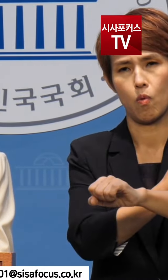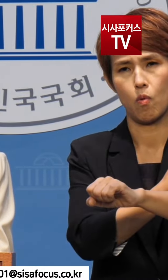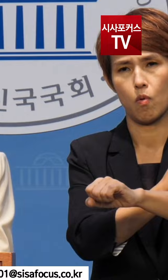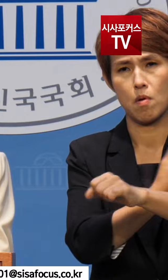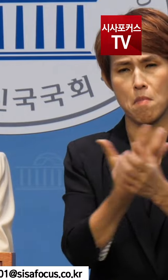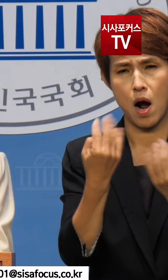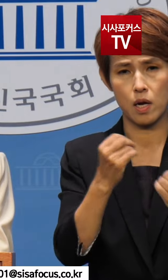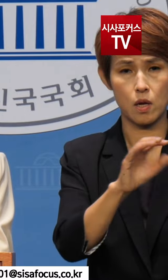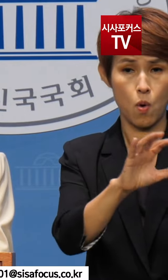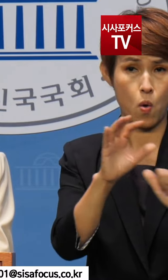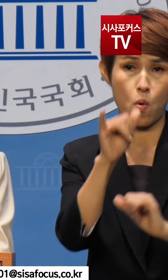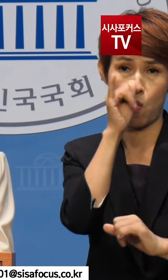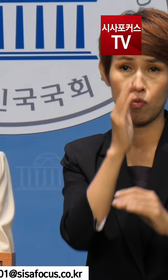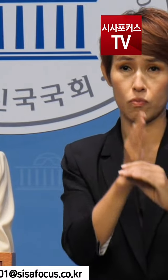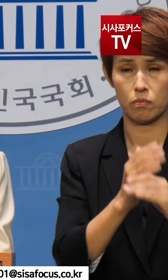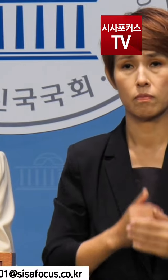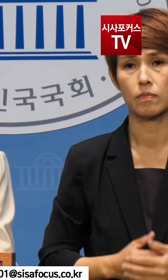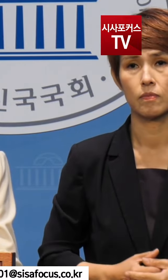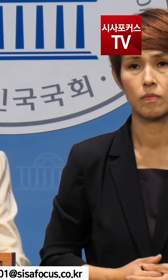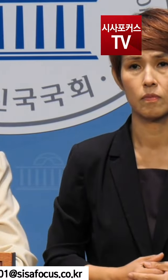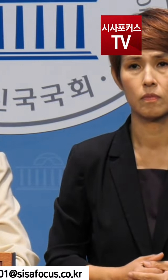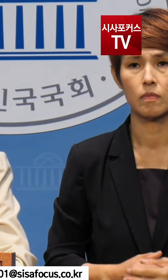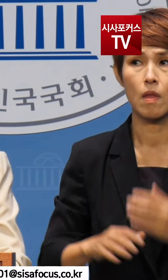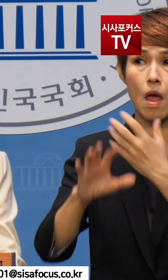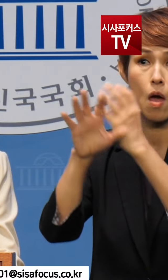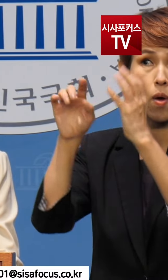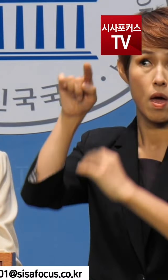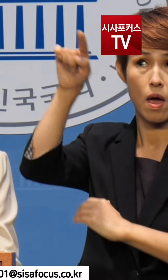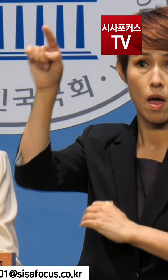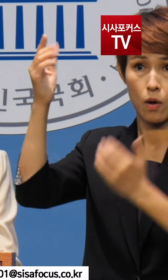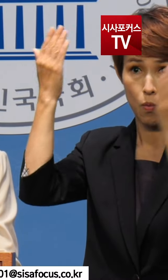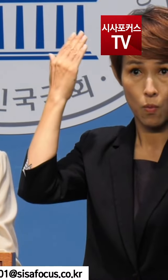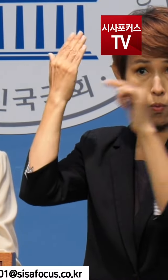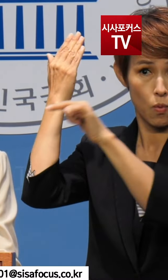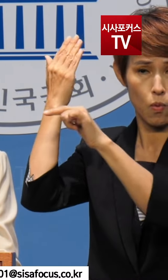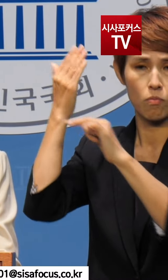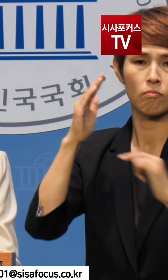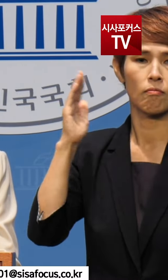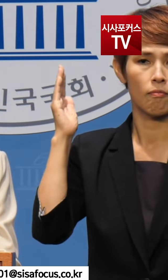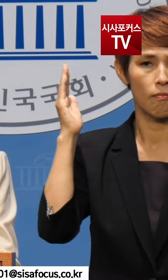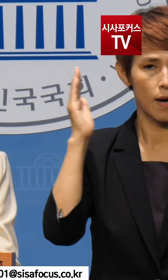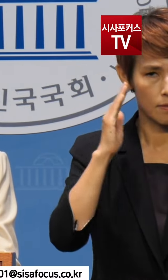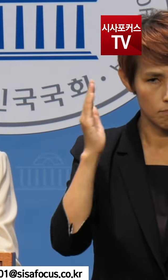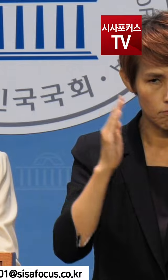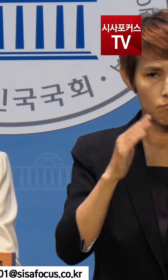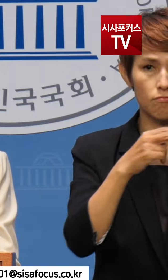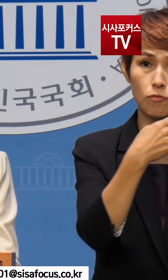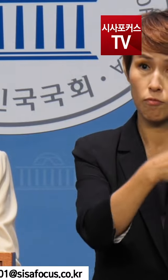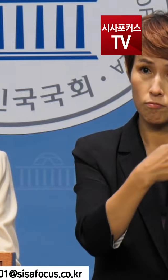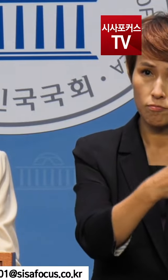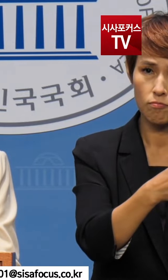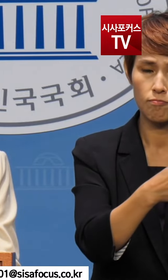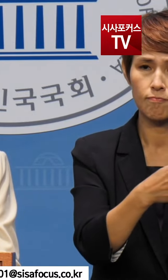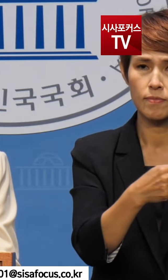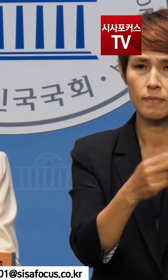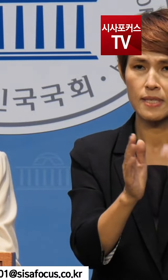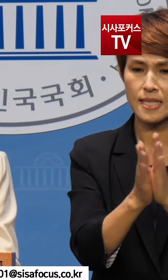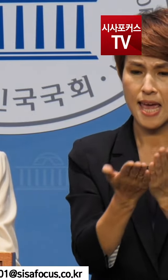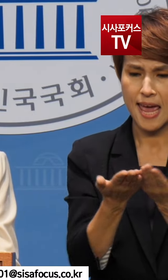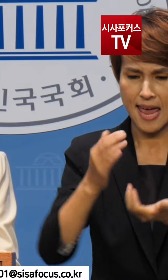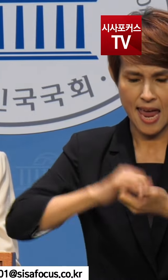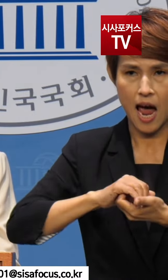영역에서 활용되고 있습니다. 해외의 많은 학교에서 학생들과 교사들은 교과서라는 틀이